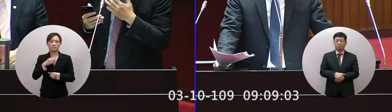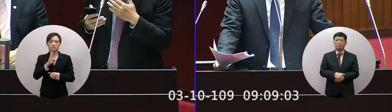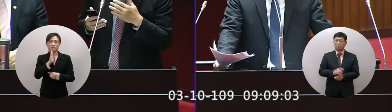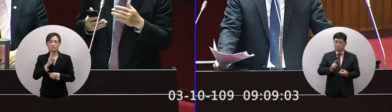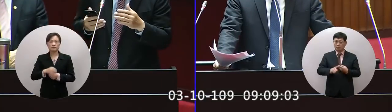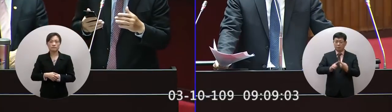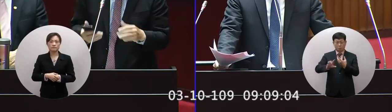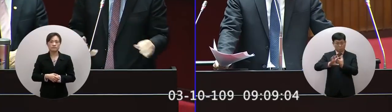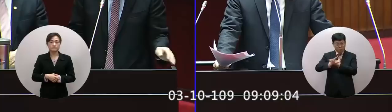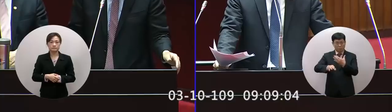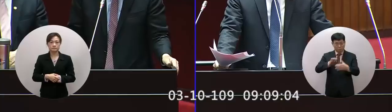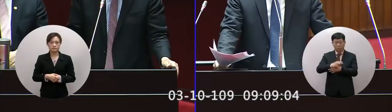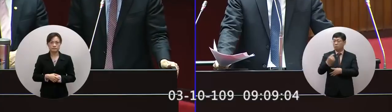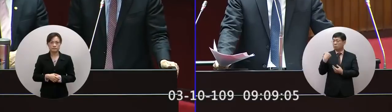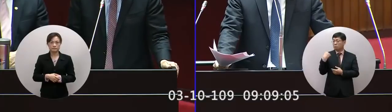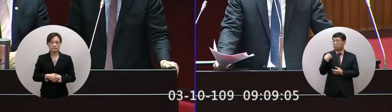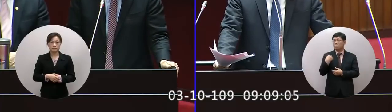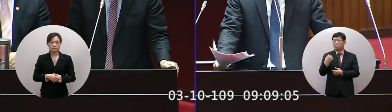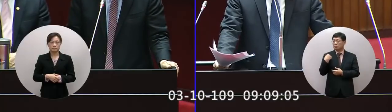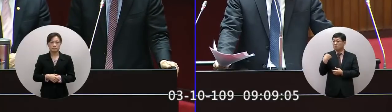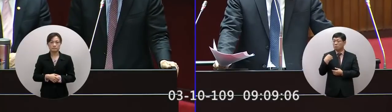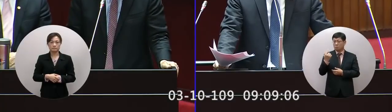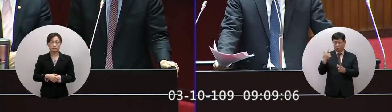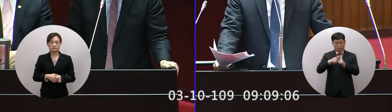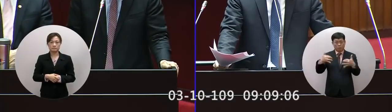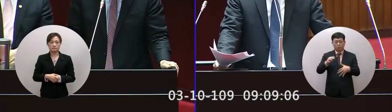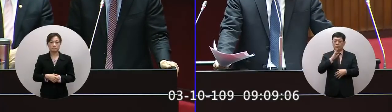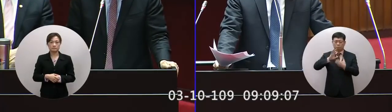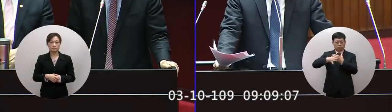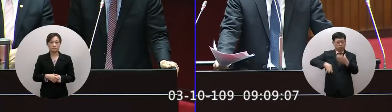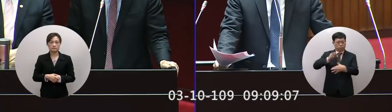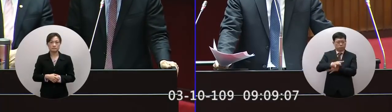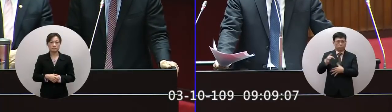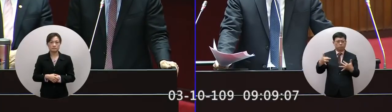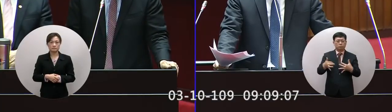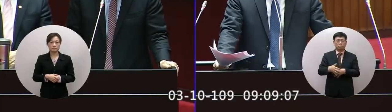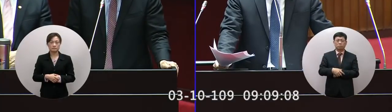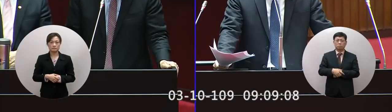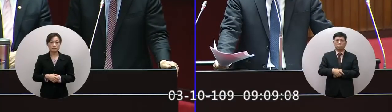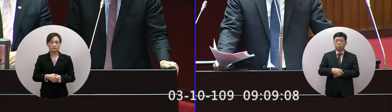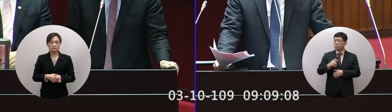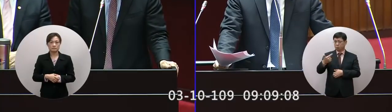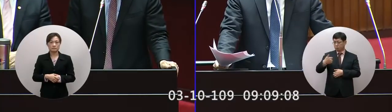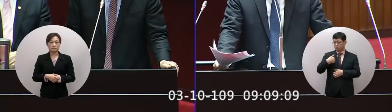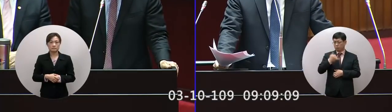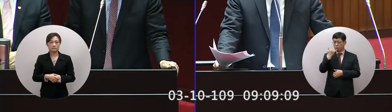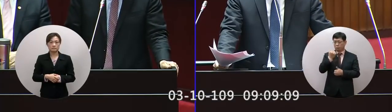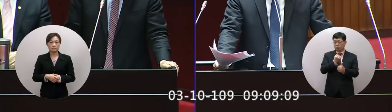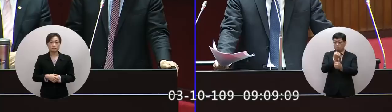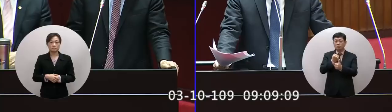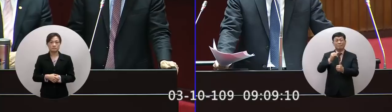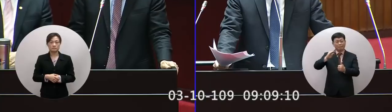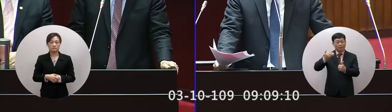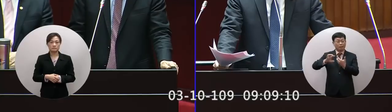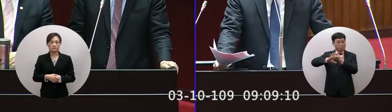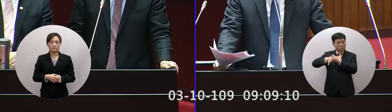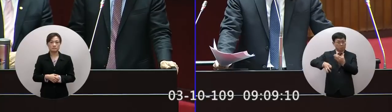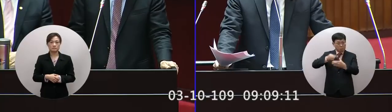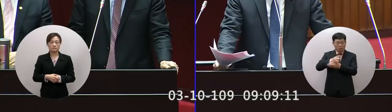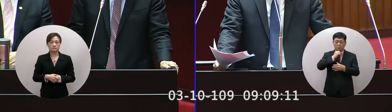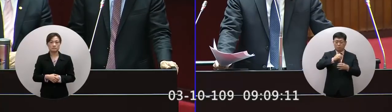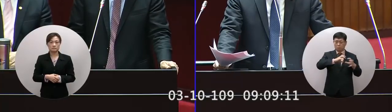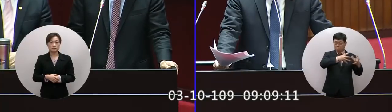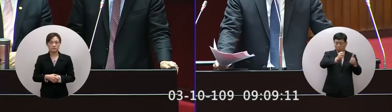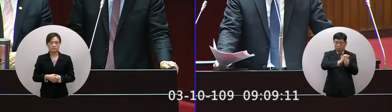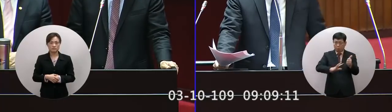国的旁边，但是还有一个外资，因为昨天最大的问题是外资不是我们能控制的，但是外资是受国际